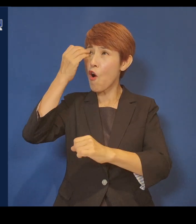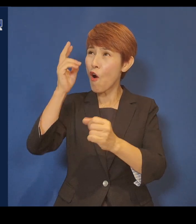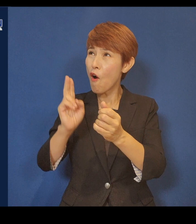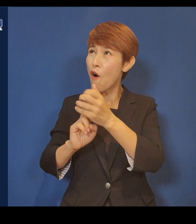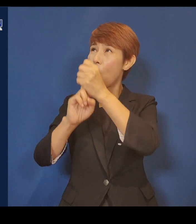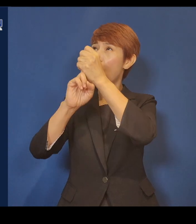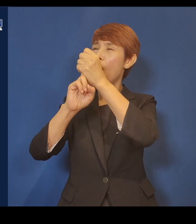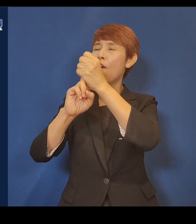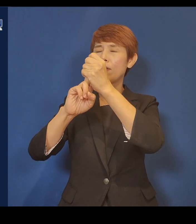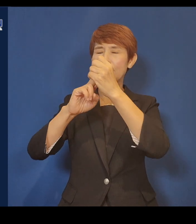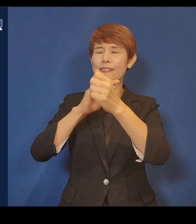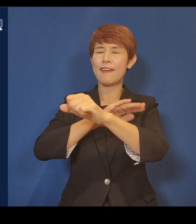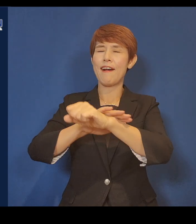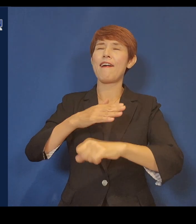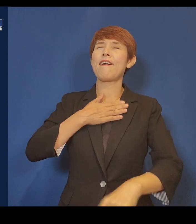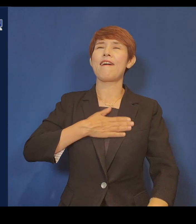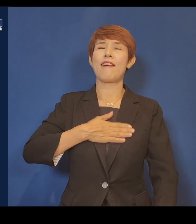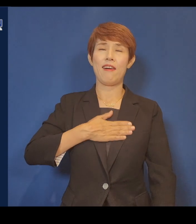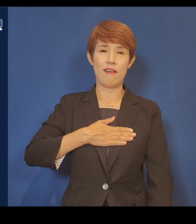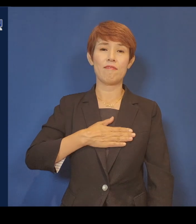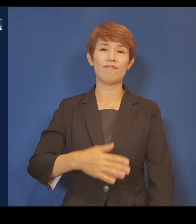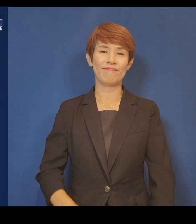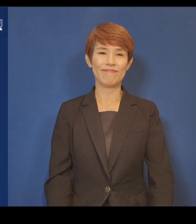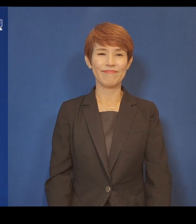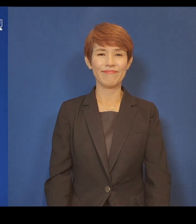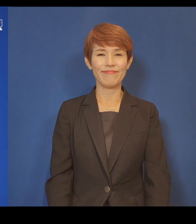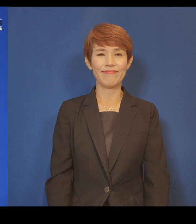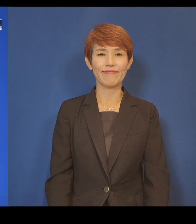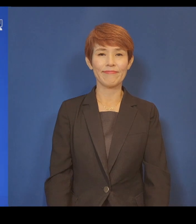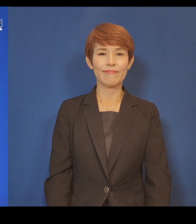내 영혼이 잘 아나이다.